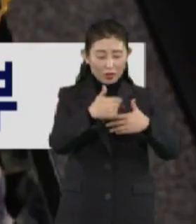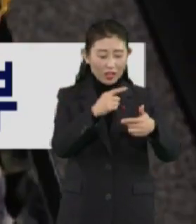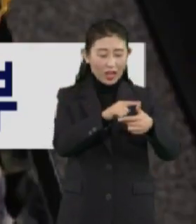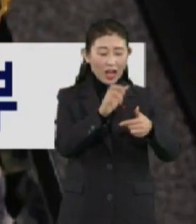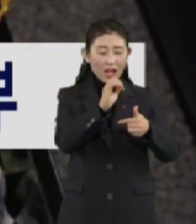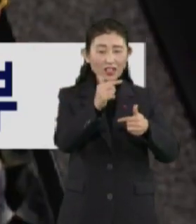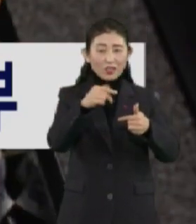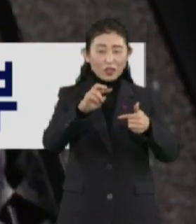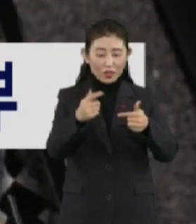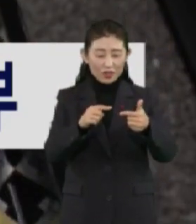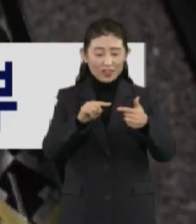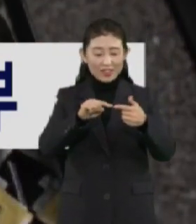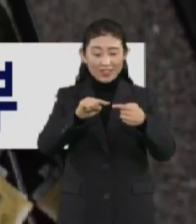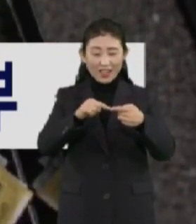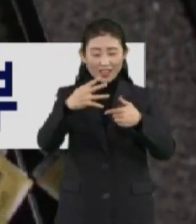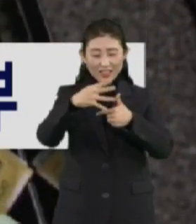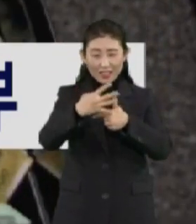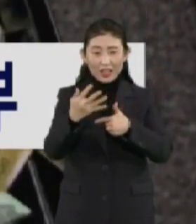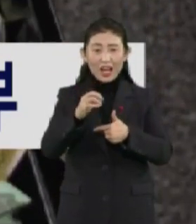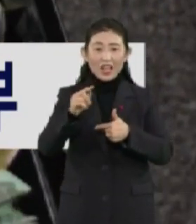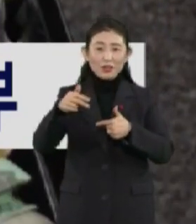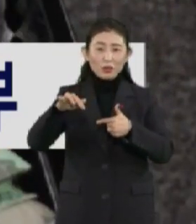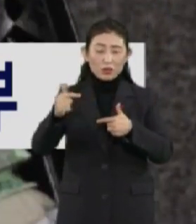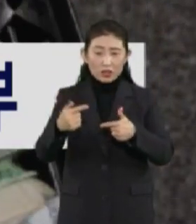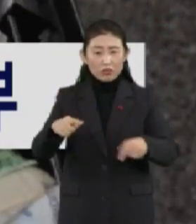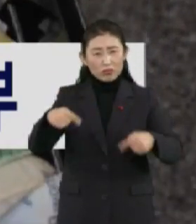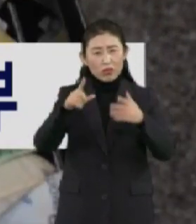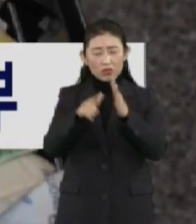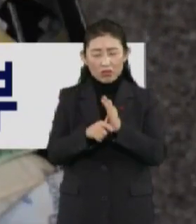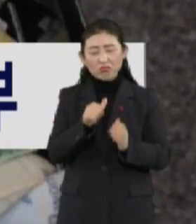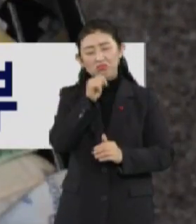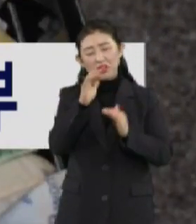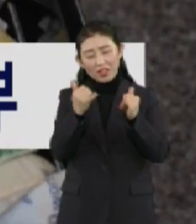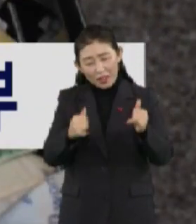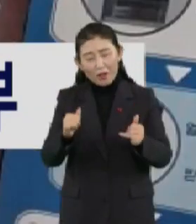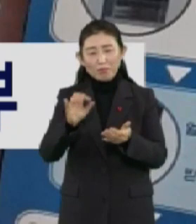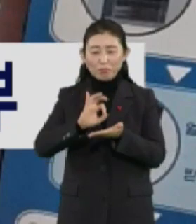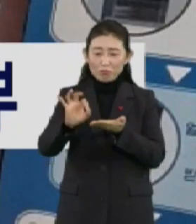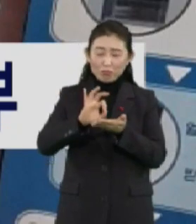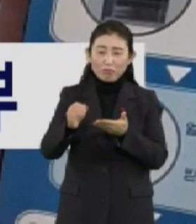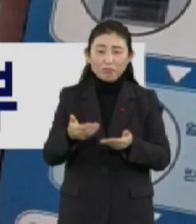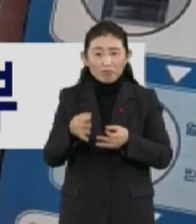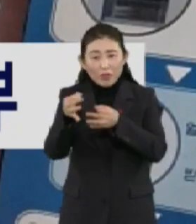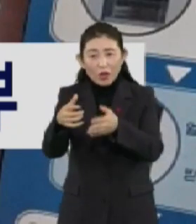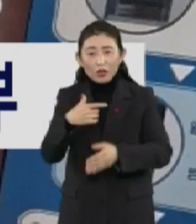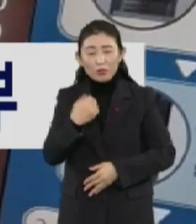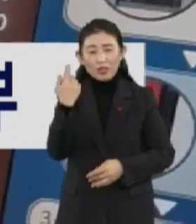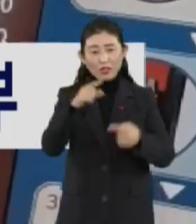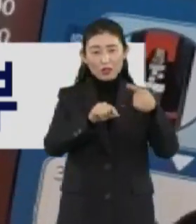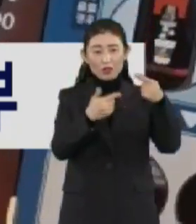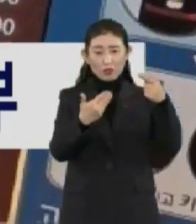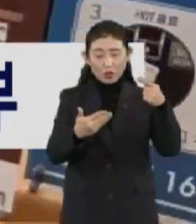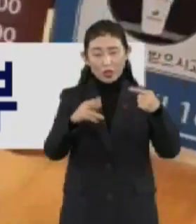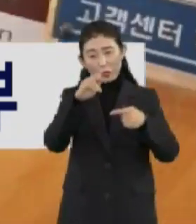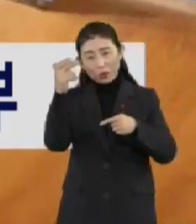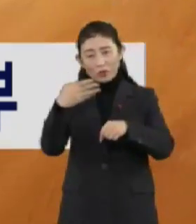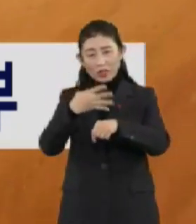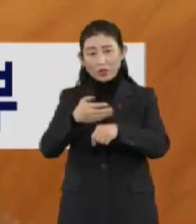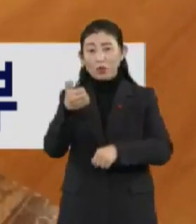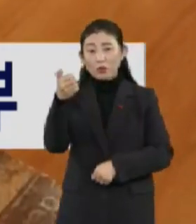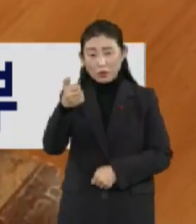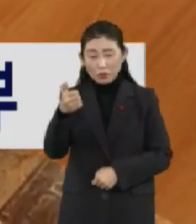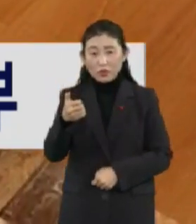안서연 양과 4학년 안서진 양은 설날을 맞아 불우한 이웃에게 기부하고 싶다며 지난 9일 오후 3시